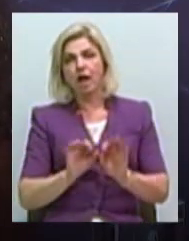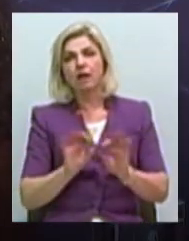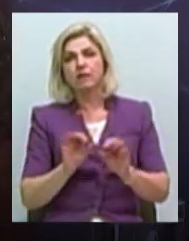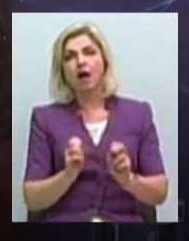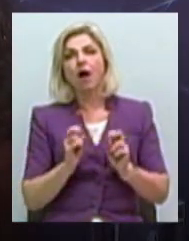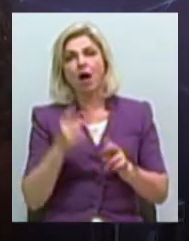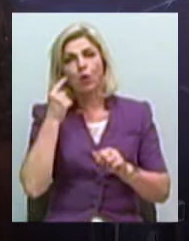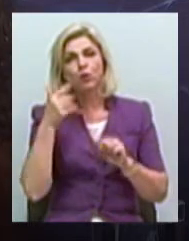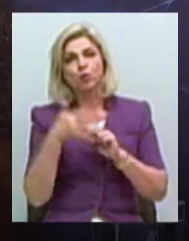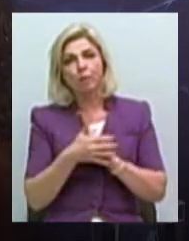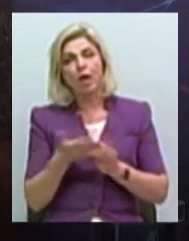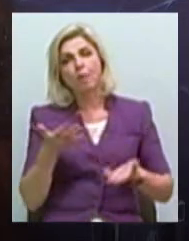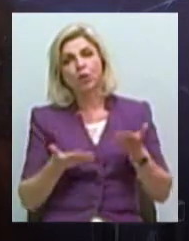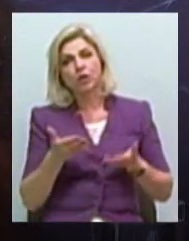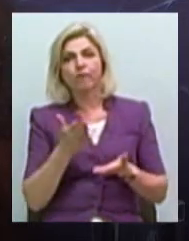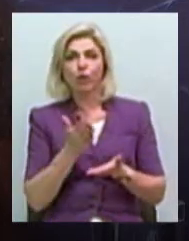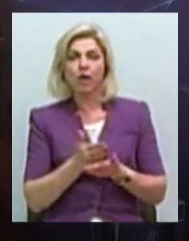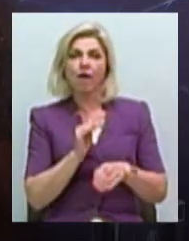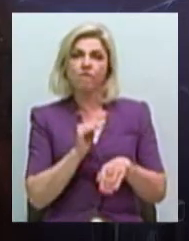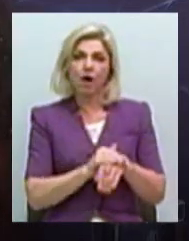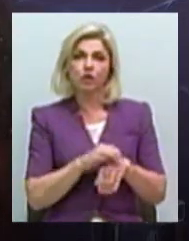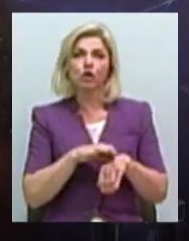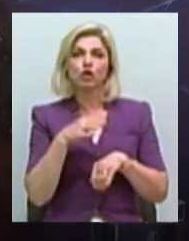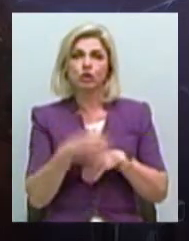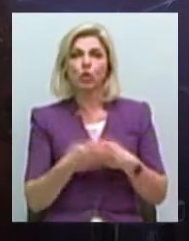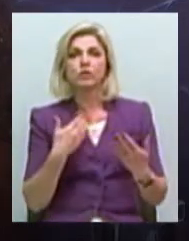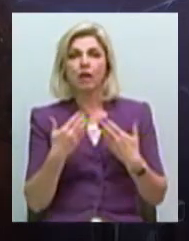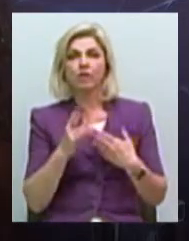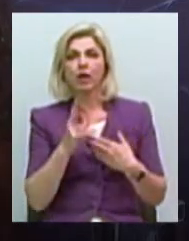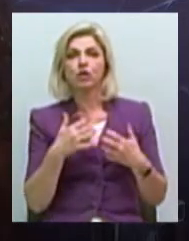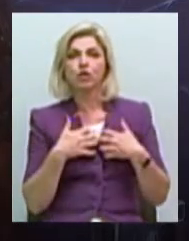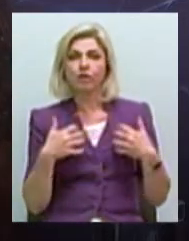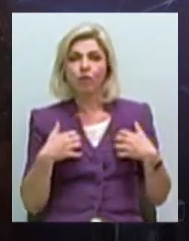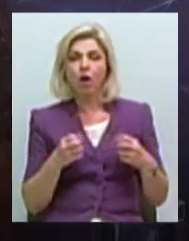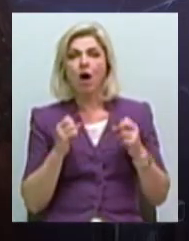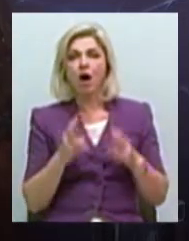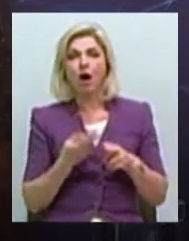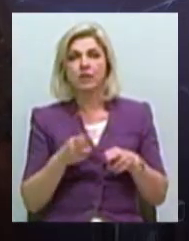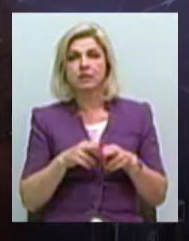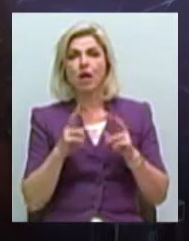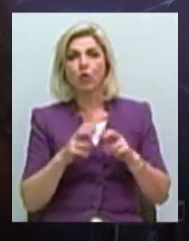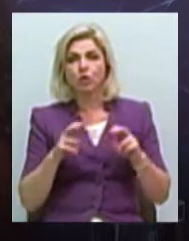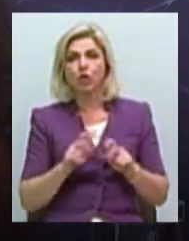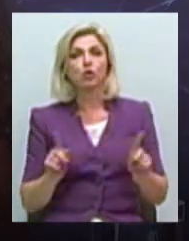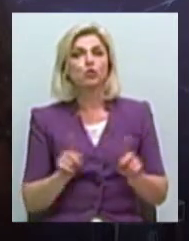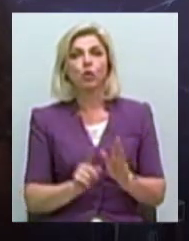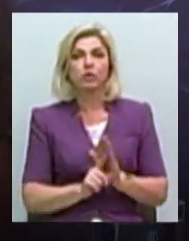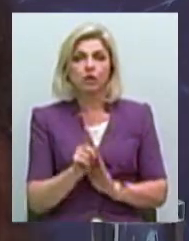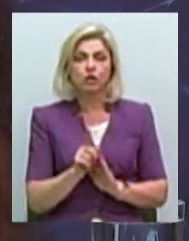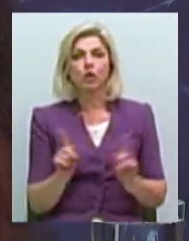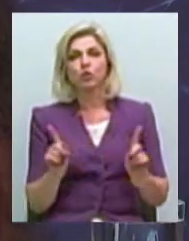що можливо є факт жорстокого ставлення до тварини, як саме його розглядати, з чого починати, на що звертати